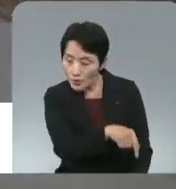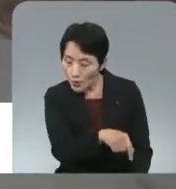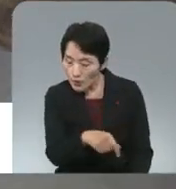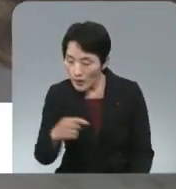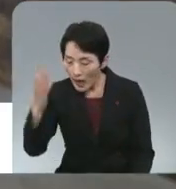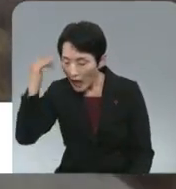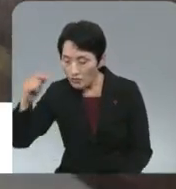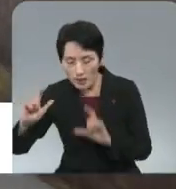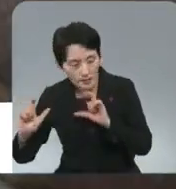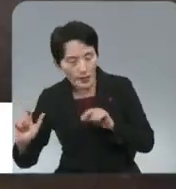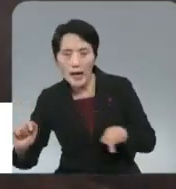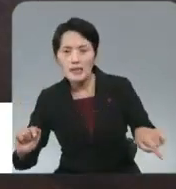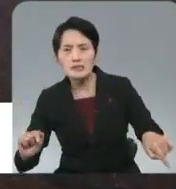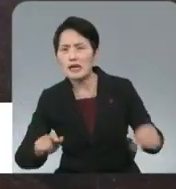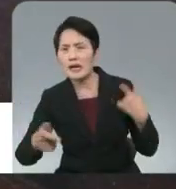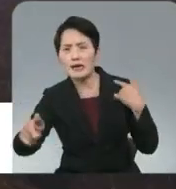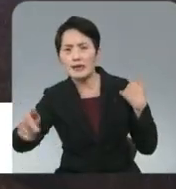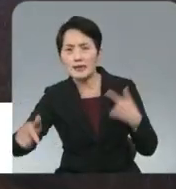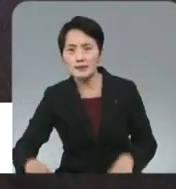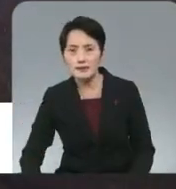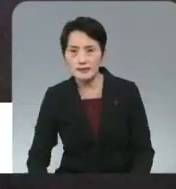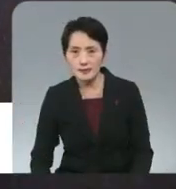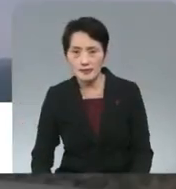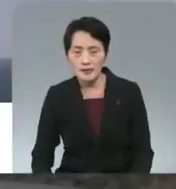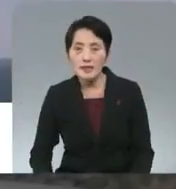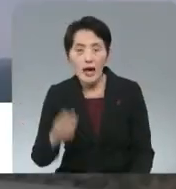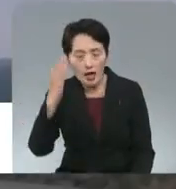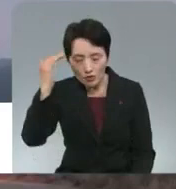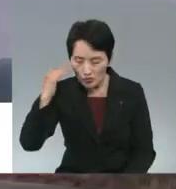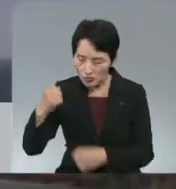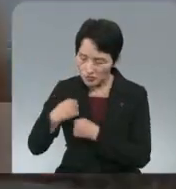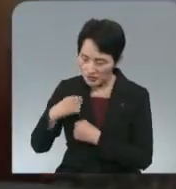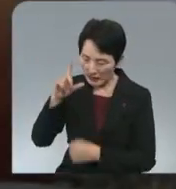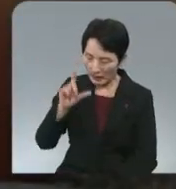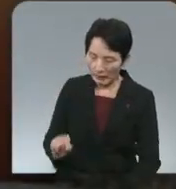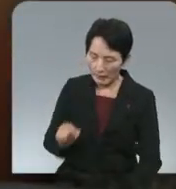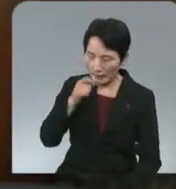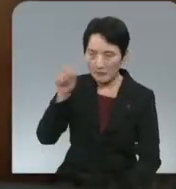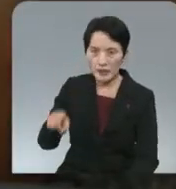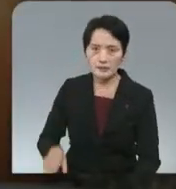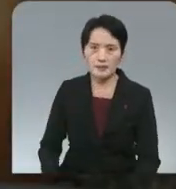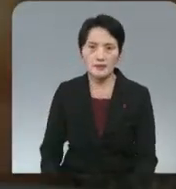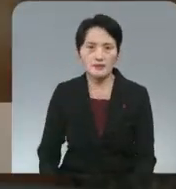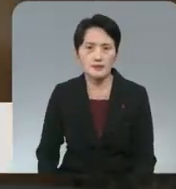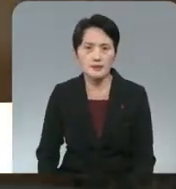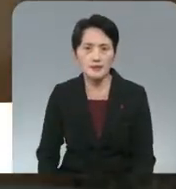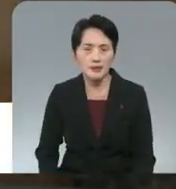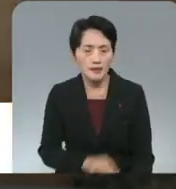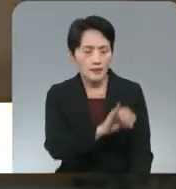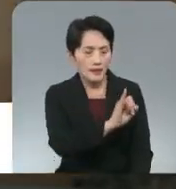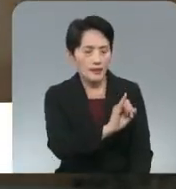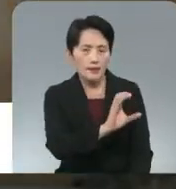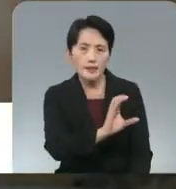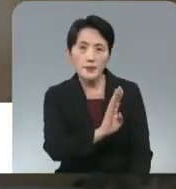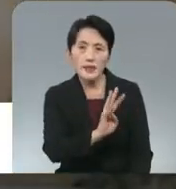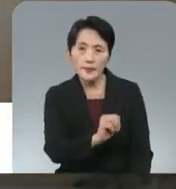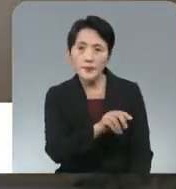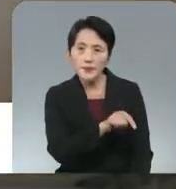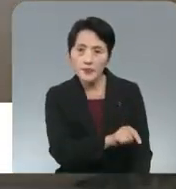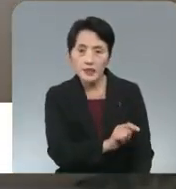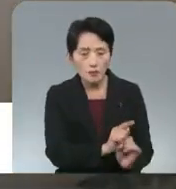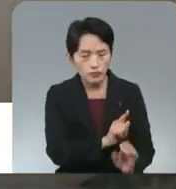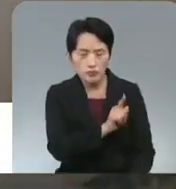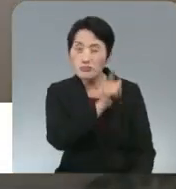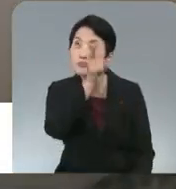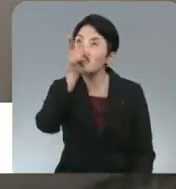es sei unangemessen und voreilig die satellitenentwicklungsfähigkeiten Nordkoreas und die entsprechenden Vorbereitungen allein anhand